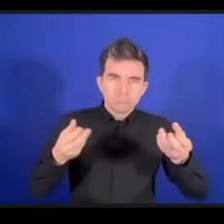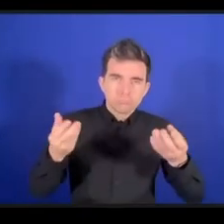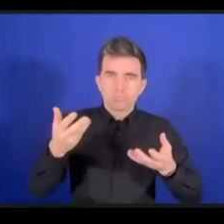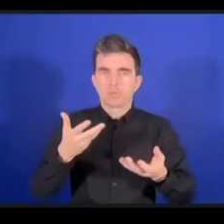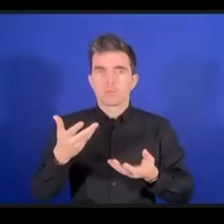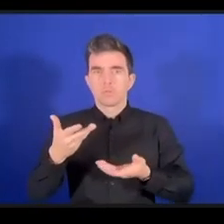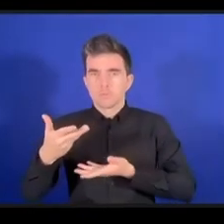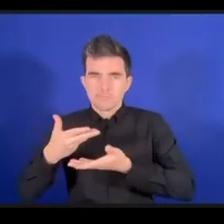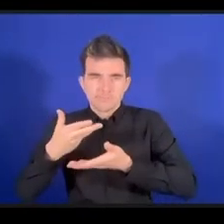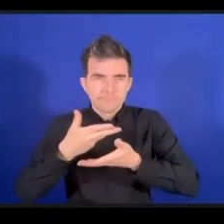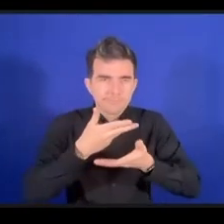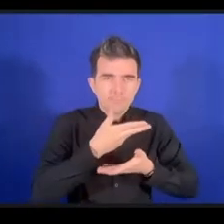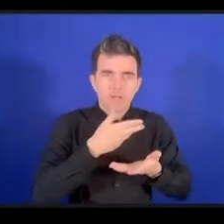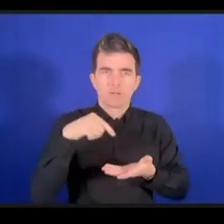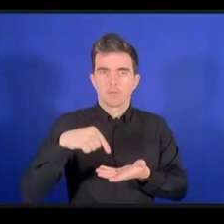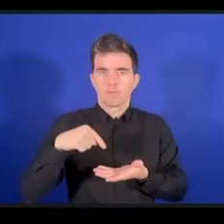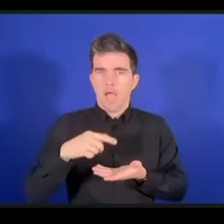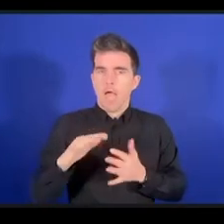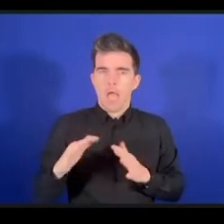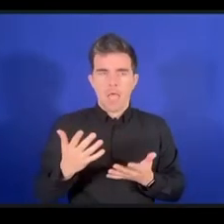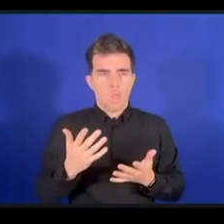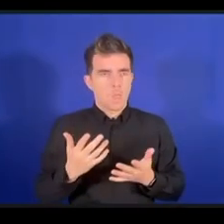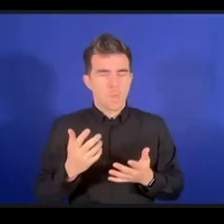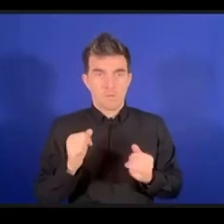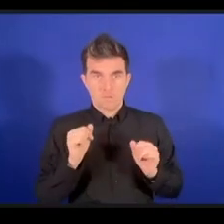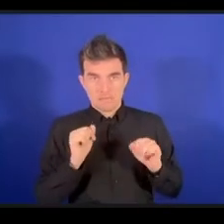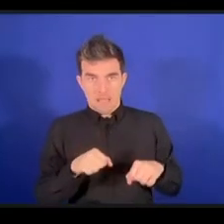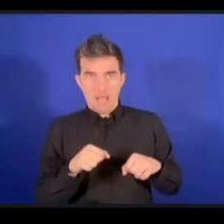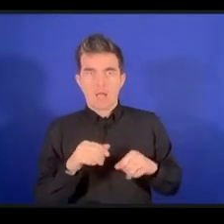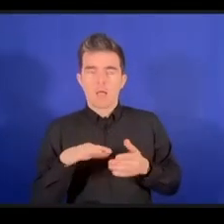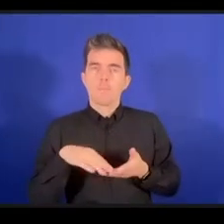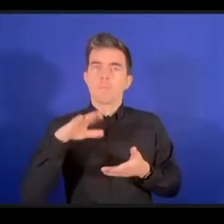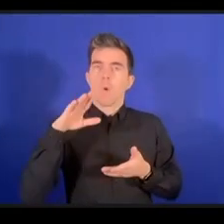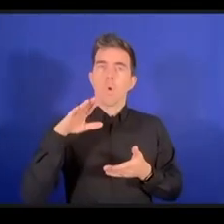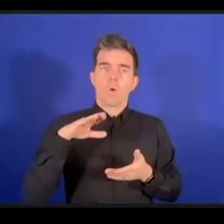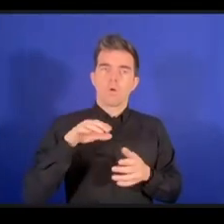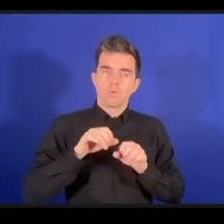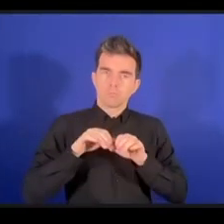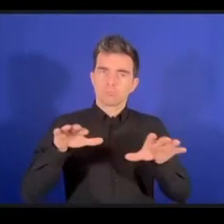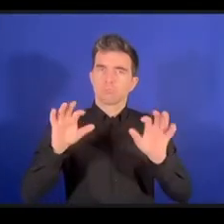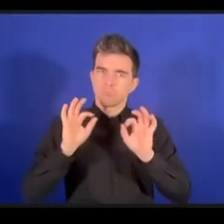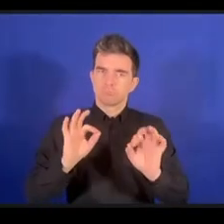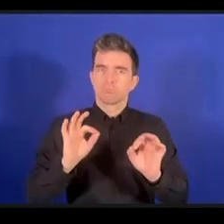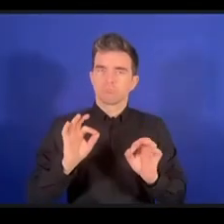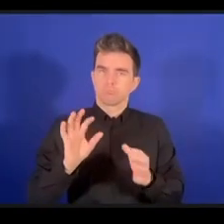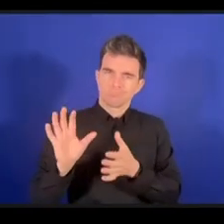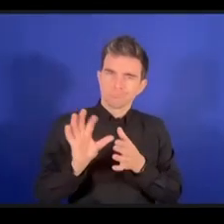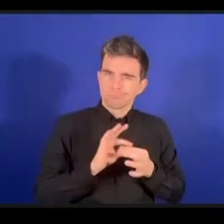以对执法目标产生更多的影响，如果我们通力合作的话。